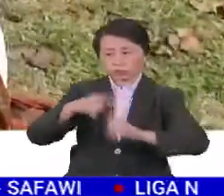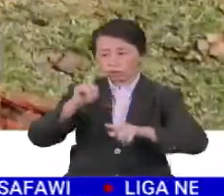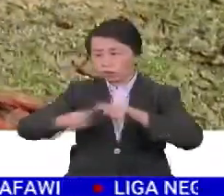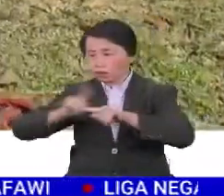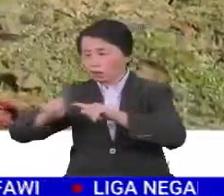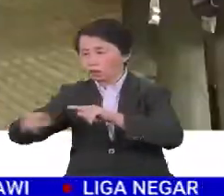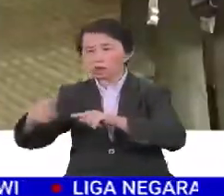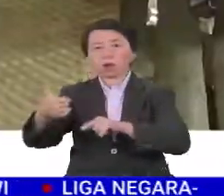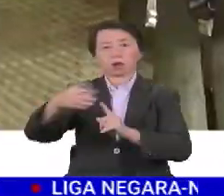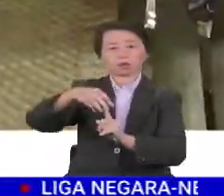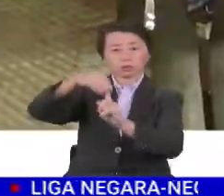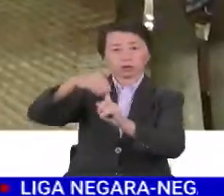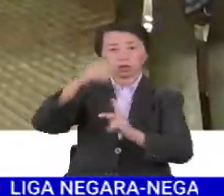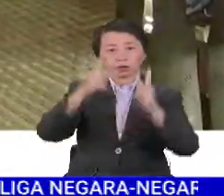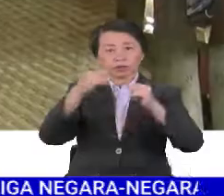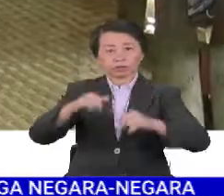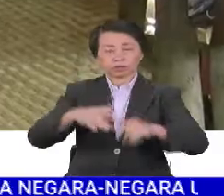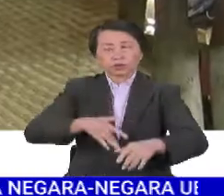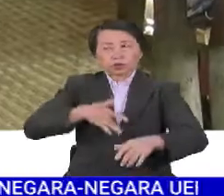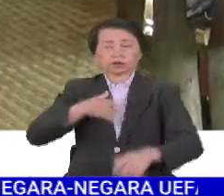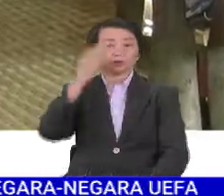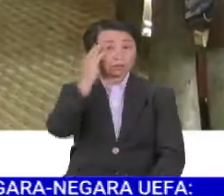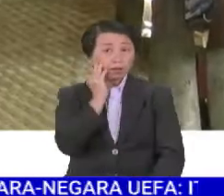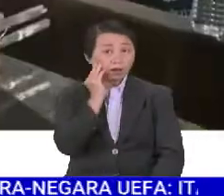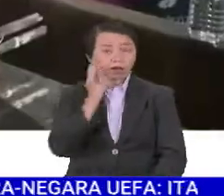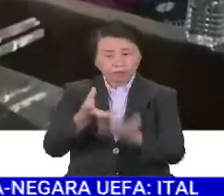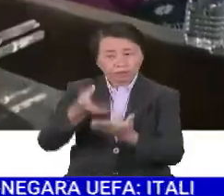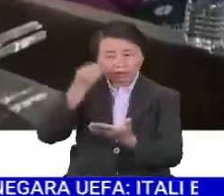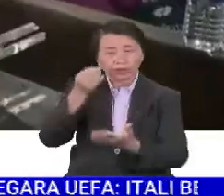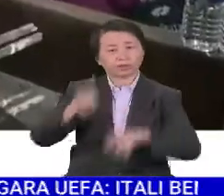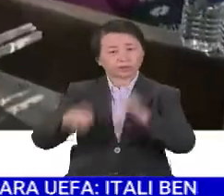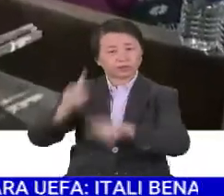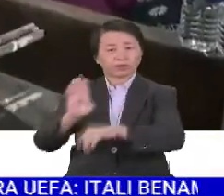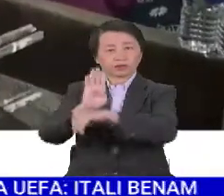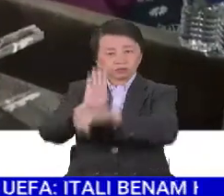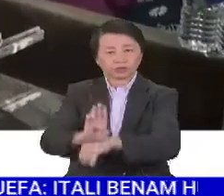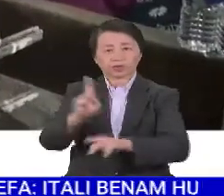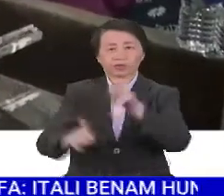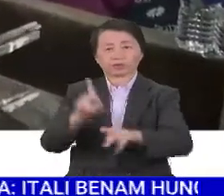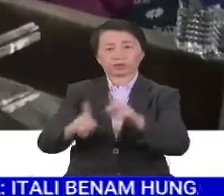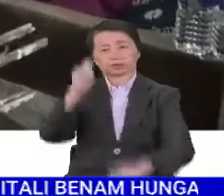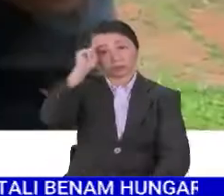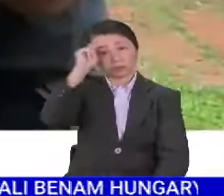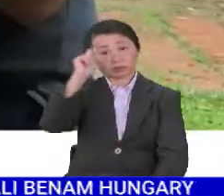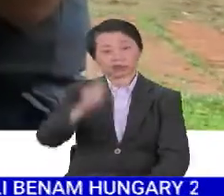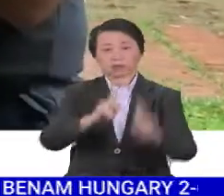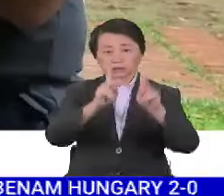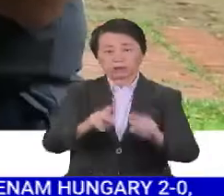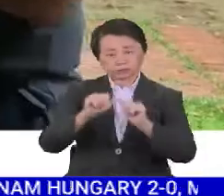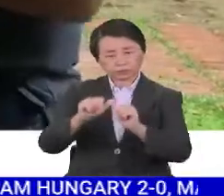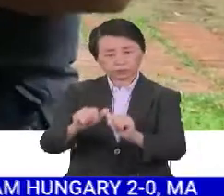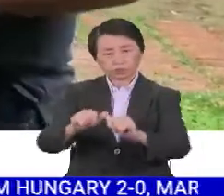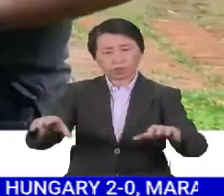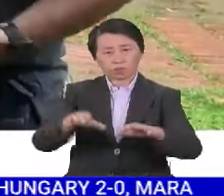keunikan pengunjung mulai merasa ia sendiri pengalaman dan mempelajari berbagai budaya penduduk Trengganu pihaknya akan terus